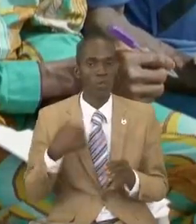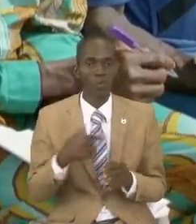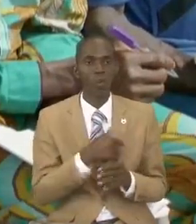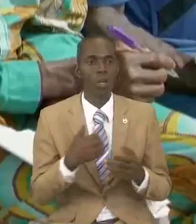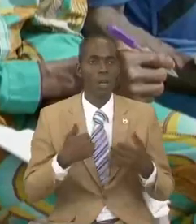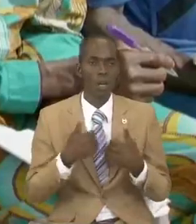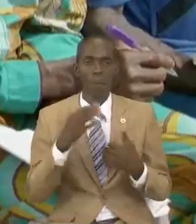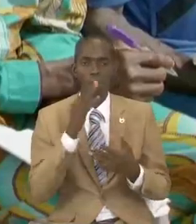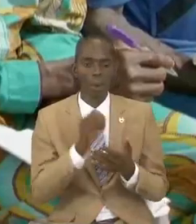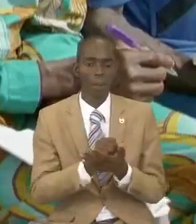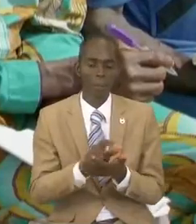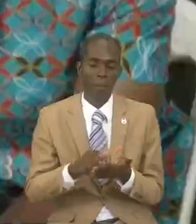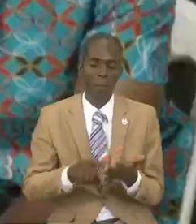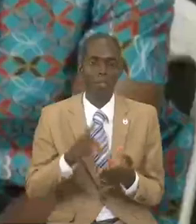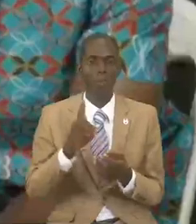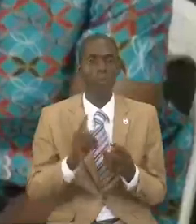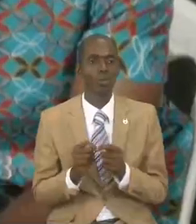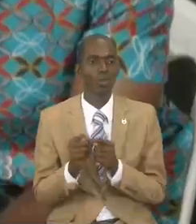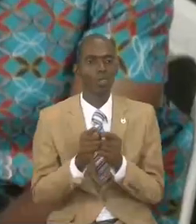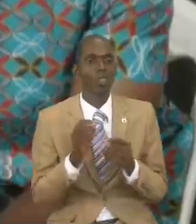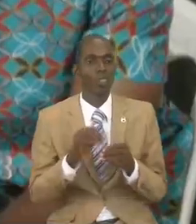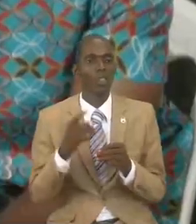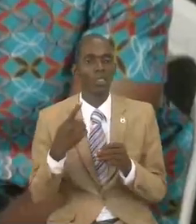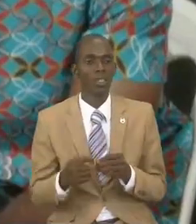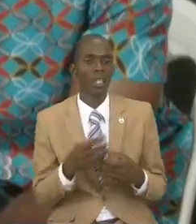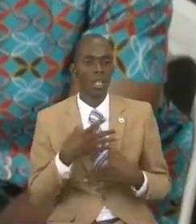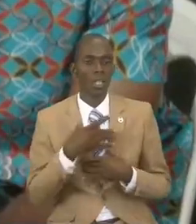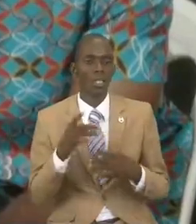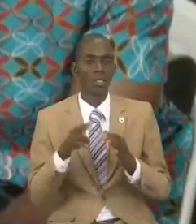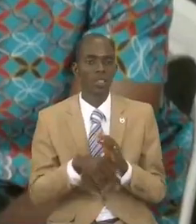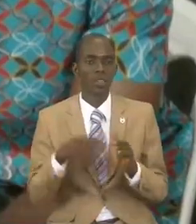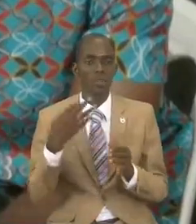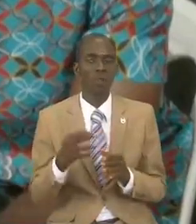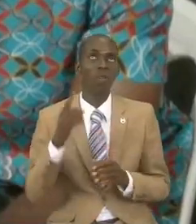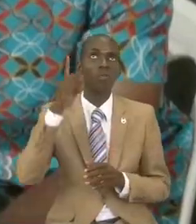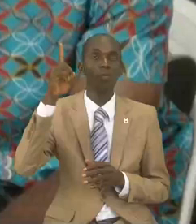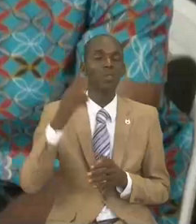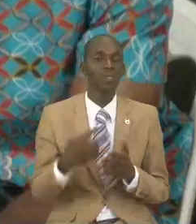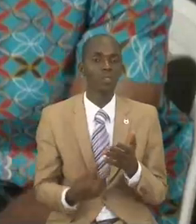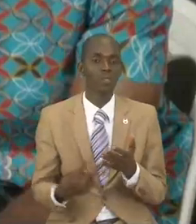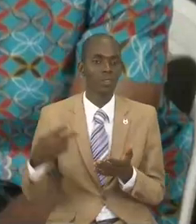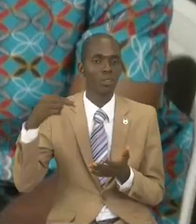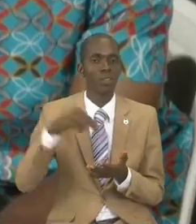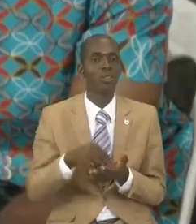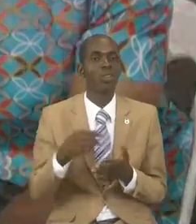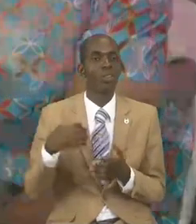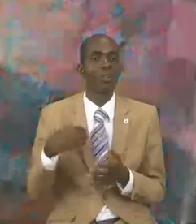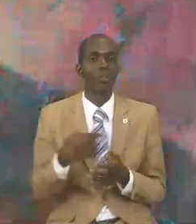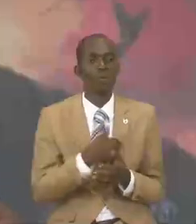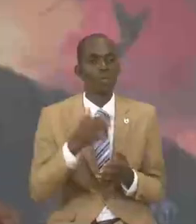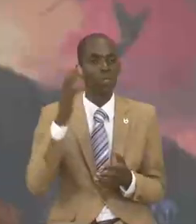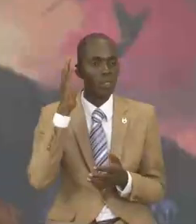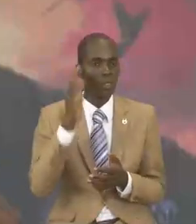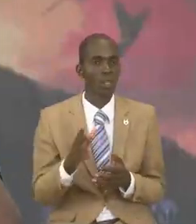En effet, si nous sommes devenus une même plante avec lui par la conformité à sa mort, nous le serons